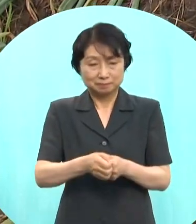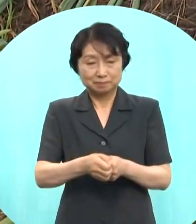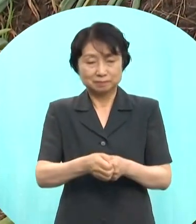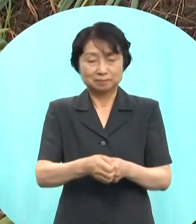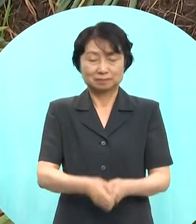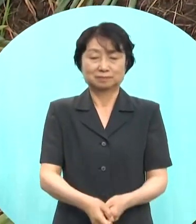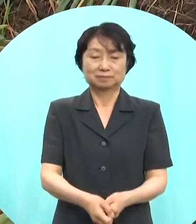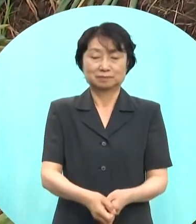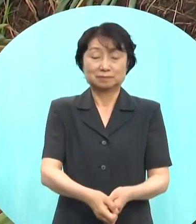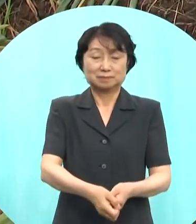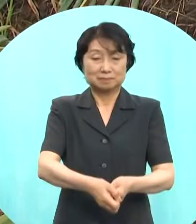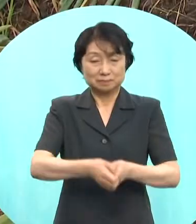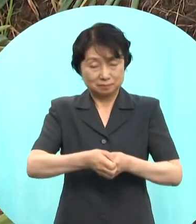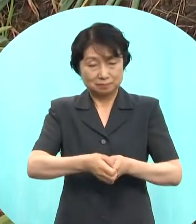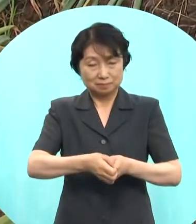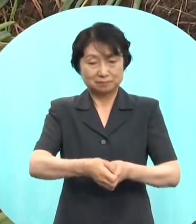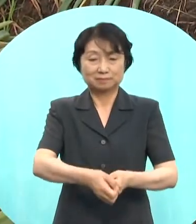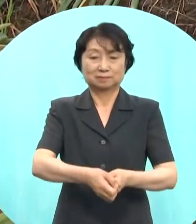せーの。